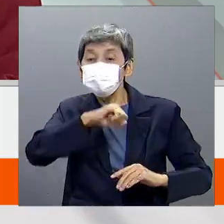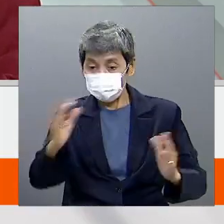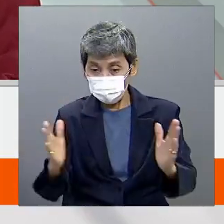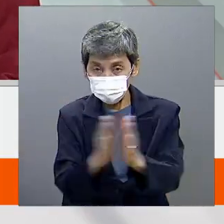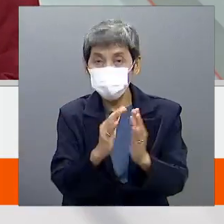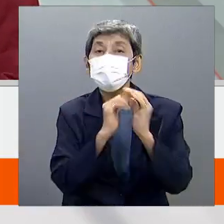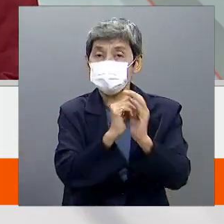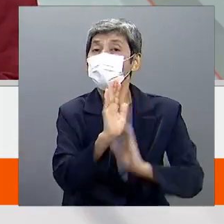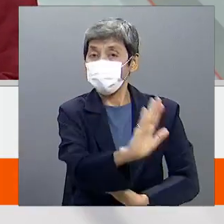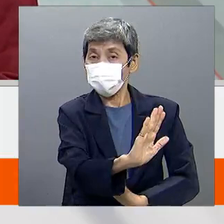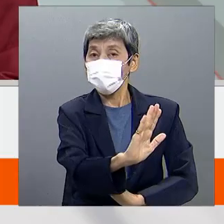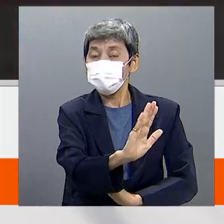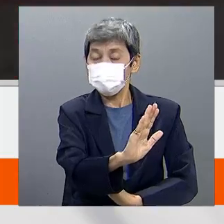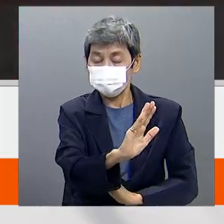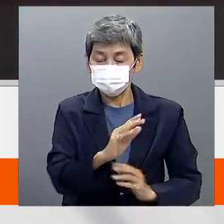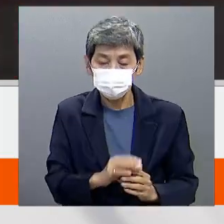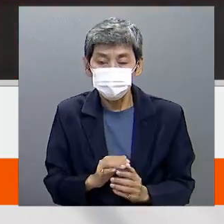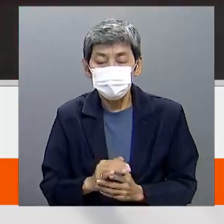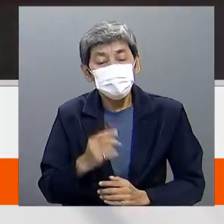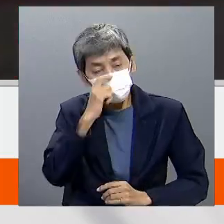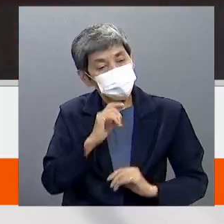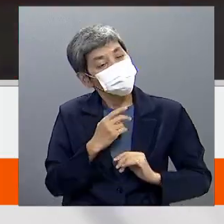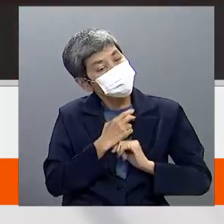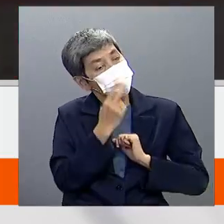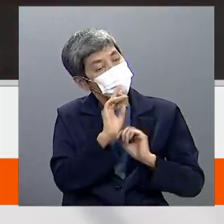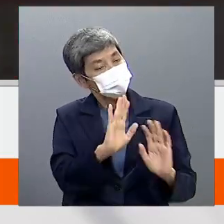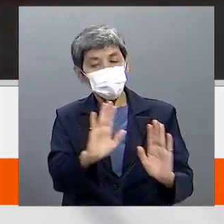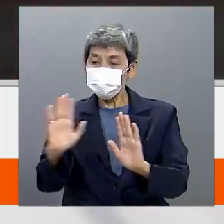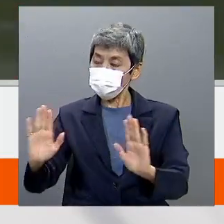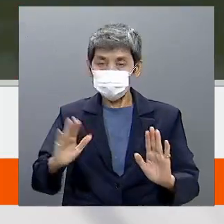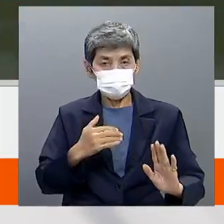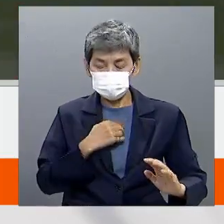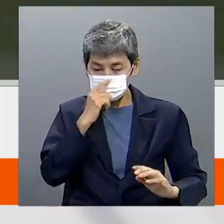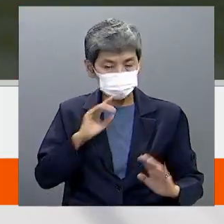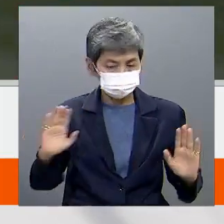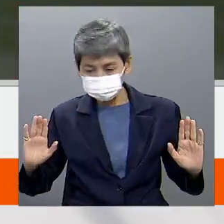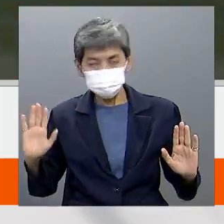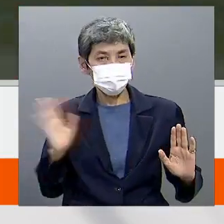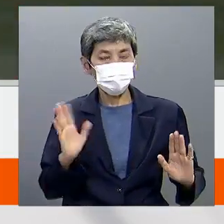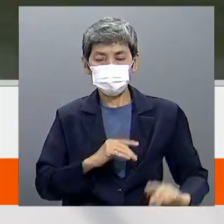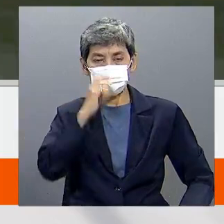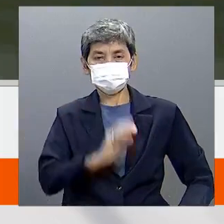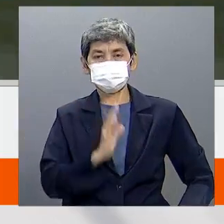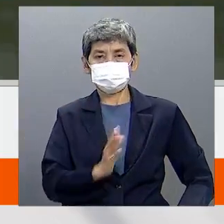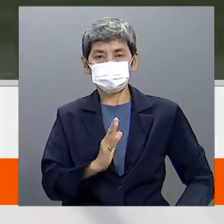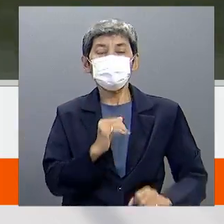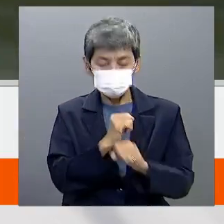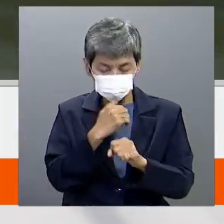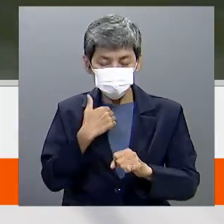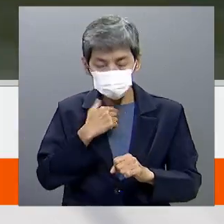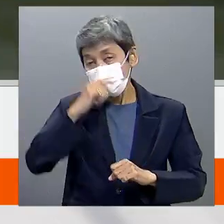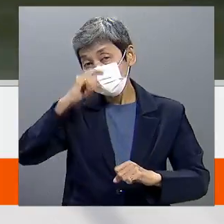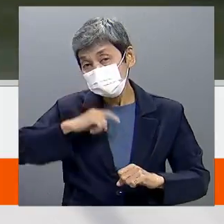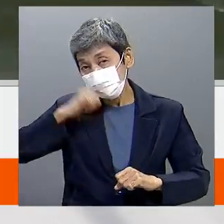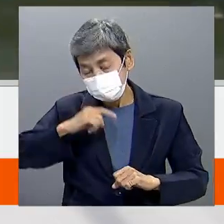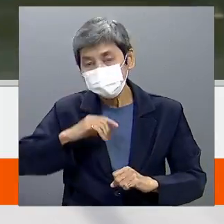ของจีนเป็นใหญ่นะครับเพราะนั้นเราก็อาจจะไม่ต้องเลือกข้างนะเพราะว่าเรายึดหลักการตามที่พันธกร